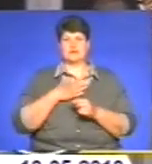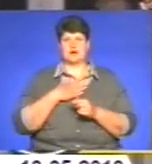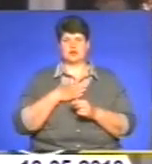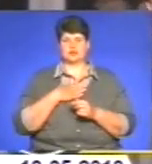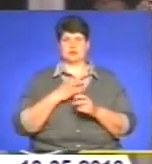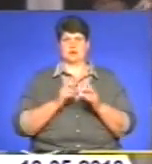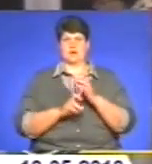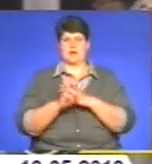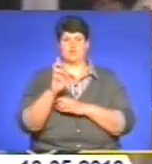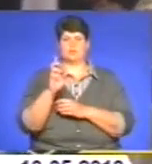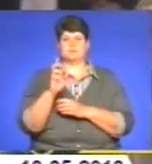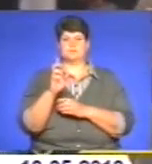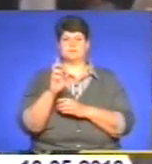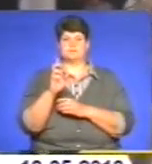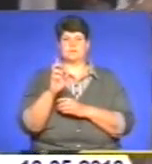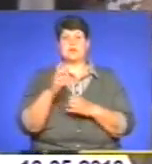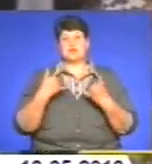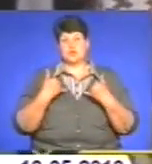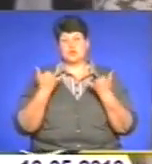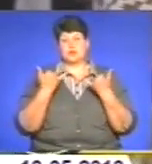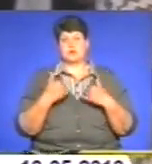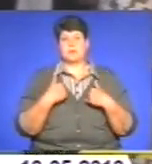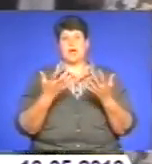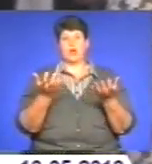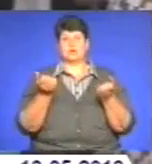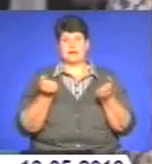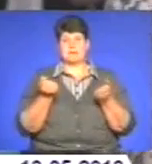храму. І ми сьогодні отримали